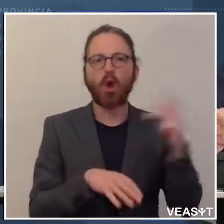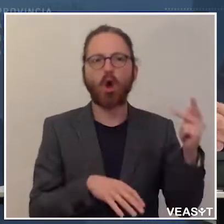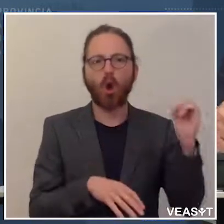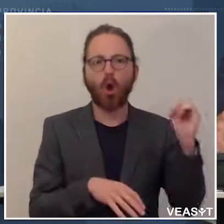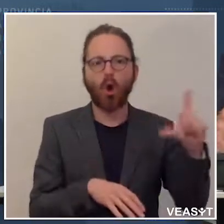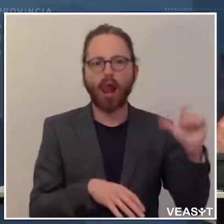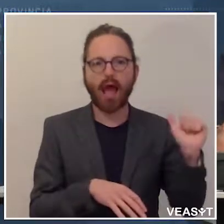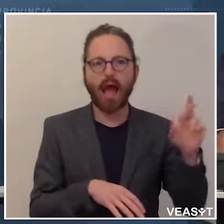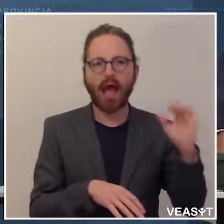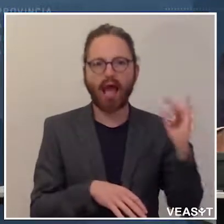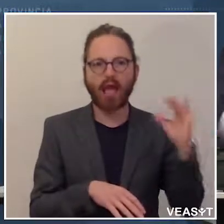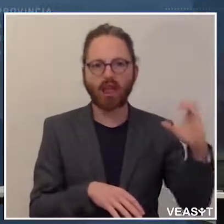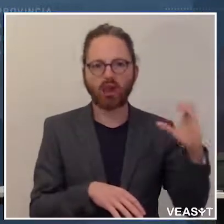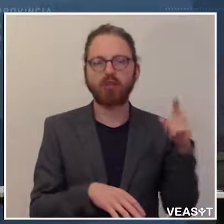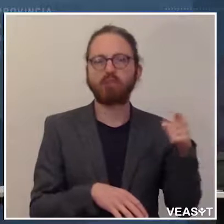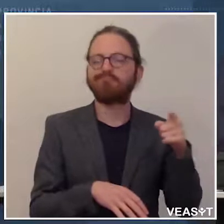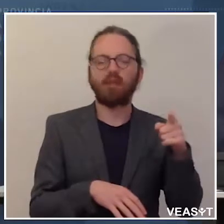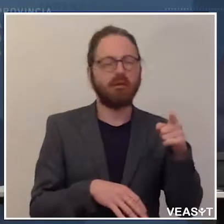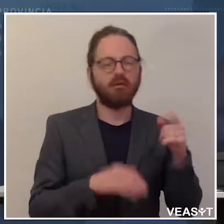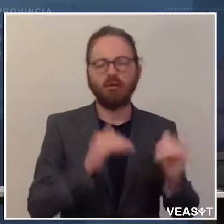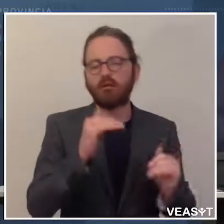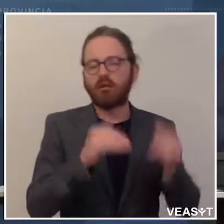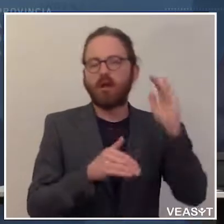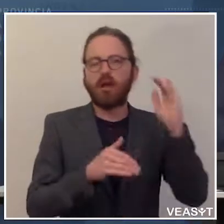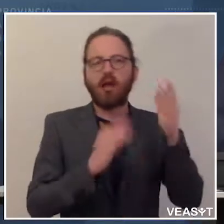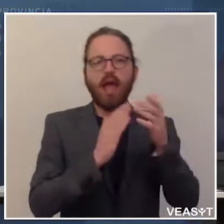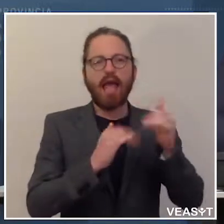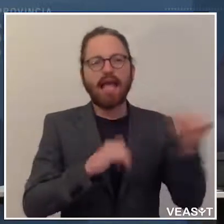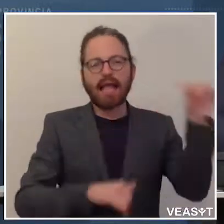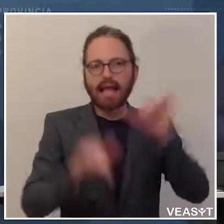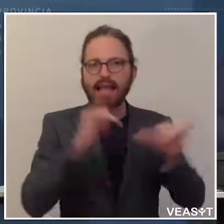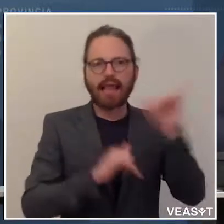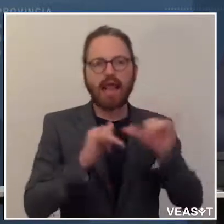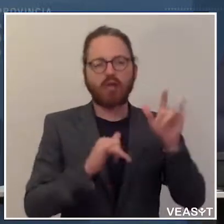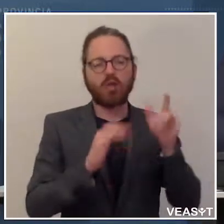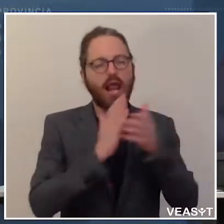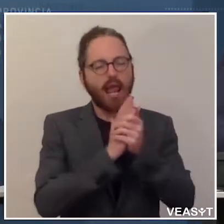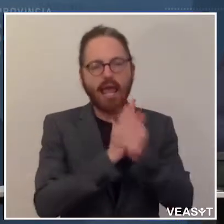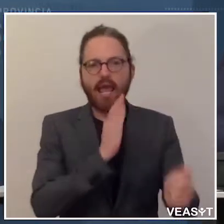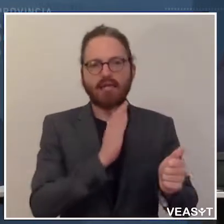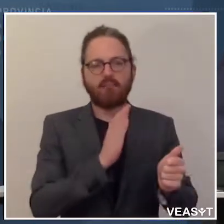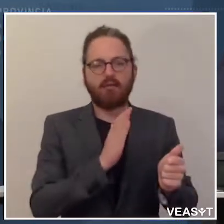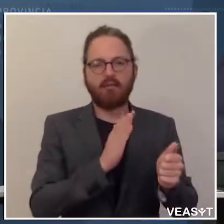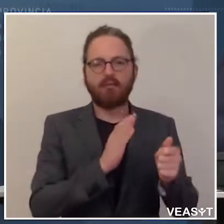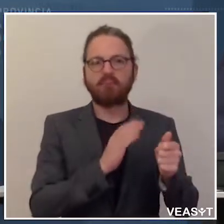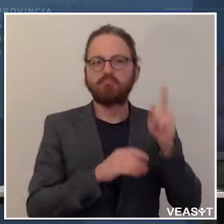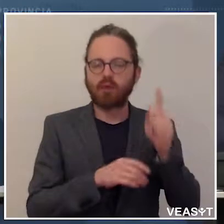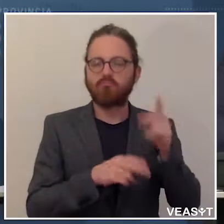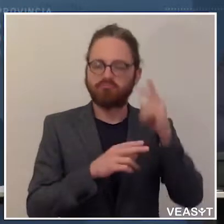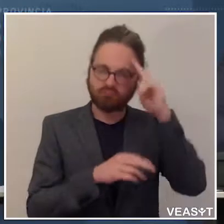dollari a hama cante internazionale ex anna canta